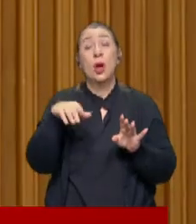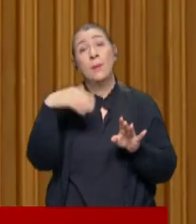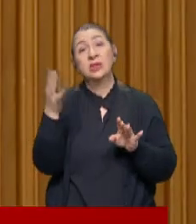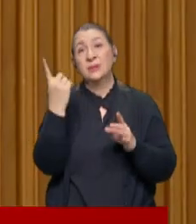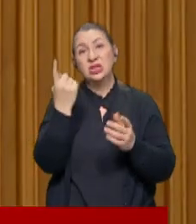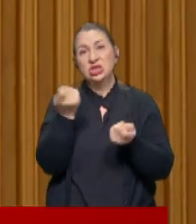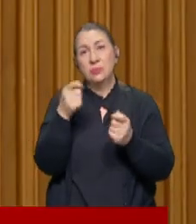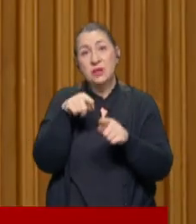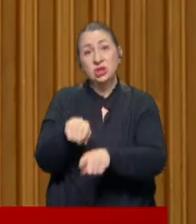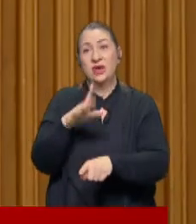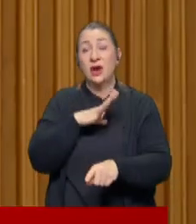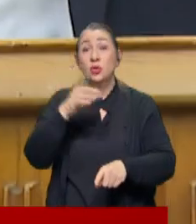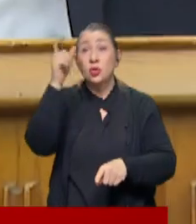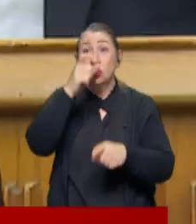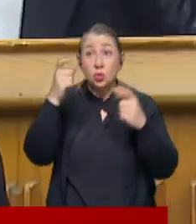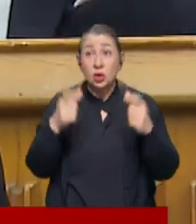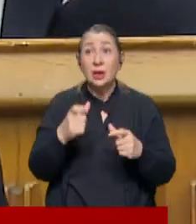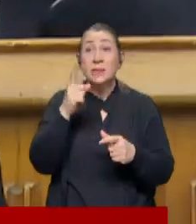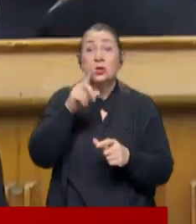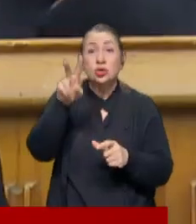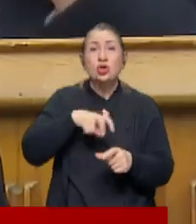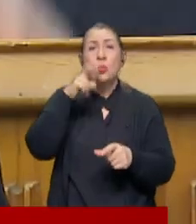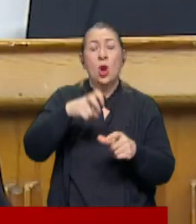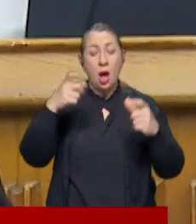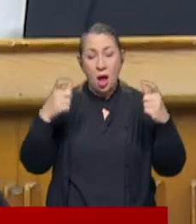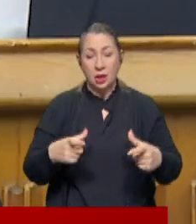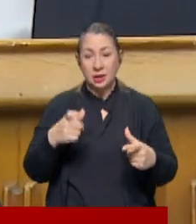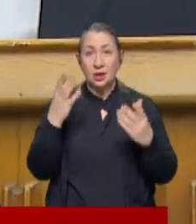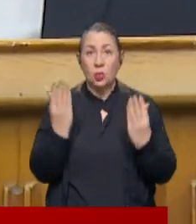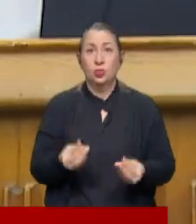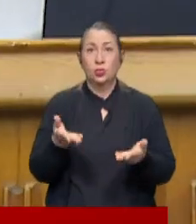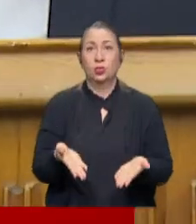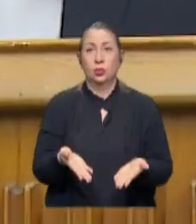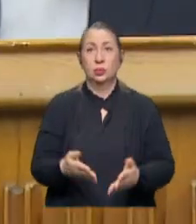başka bir işin peşindeler. Türkiye'yi bir sömürü alanı haline getirdiler.